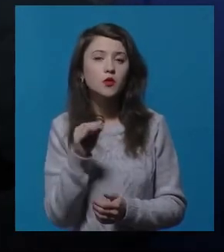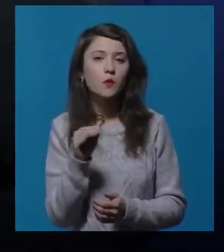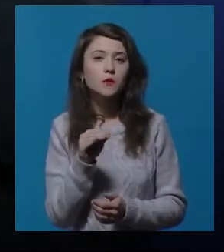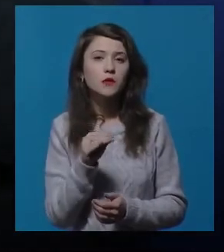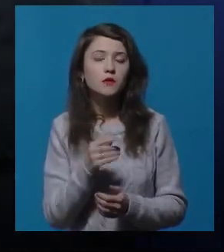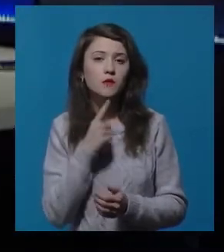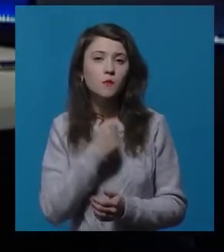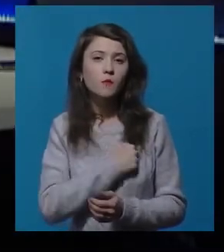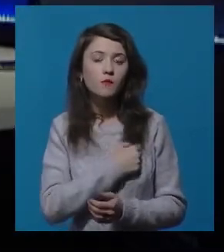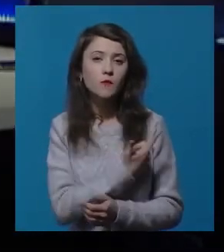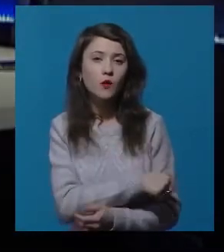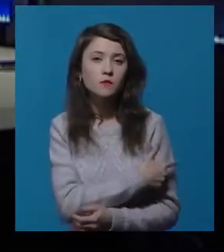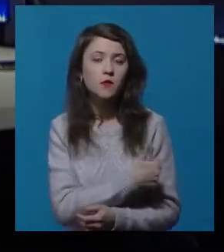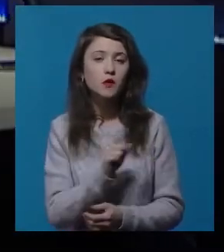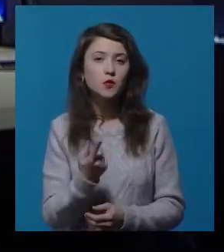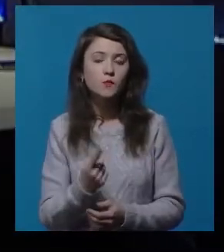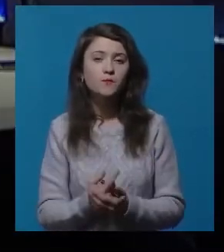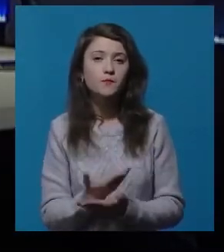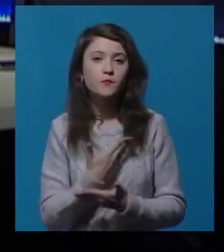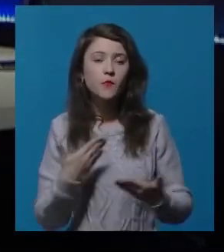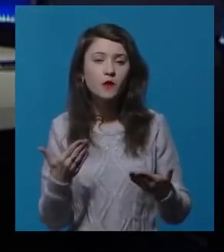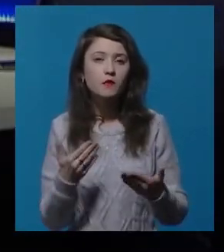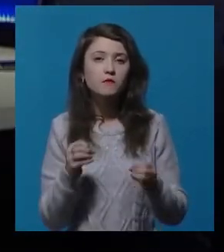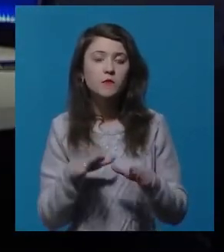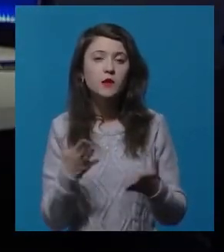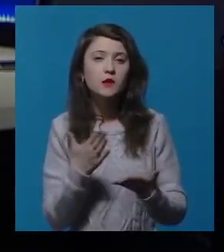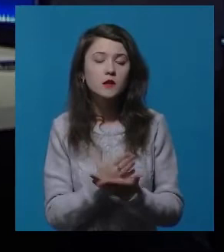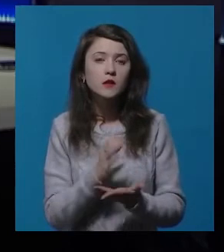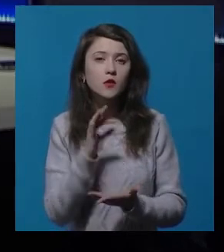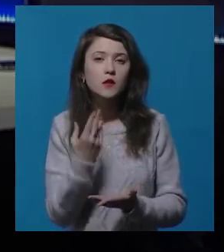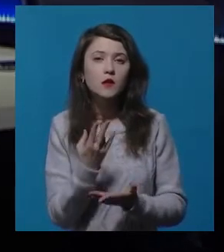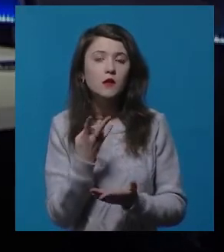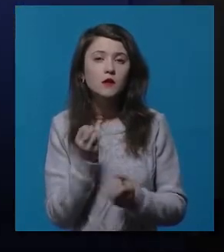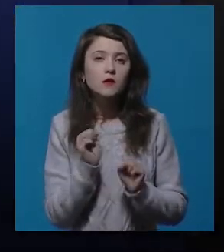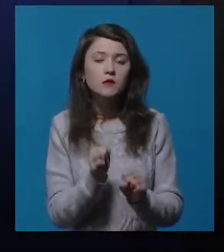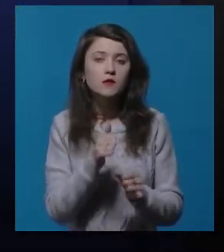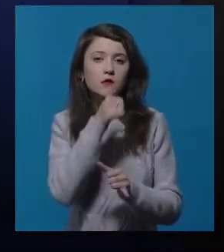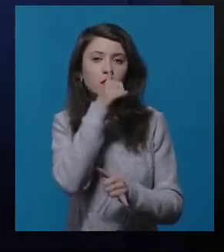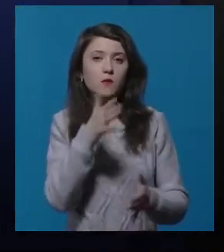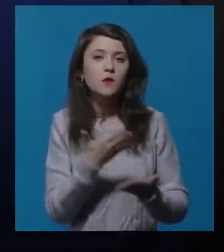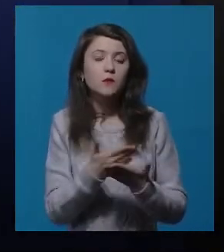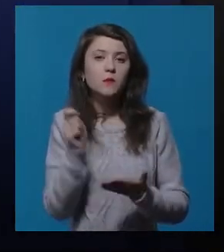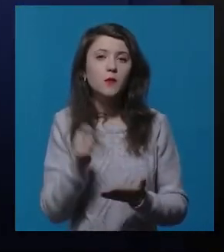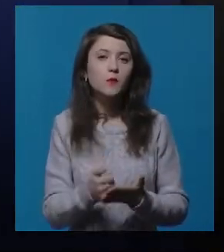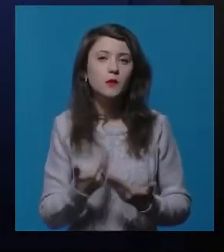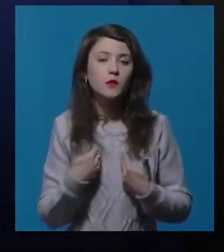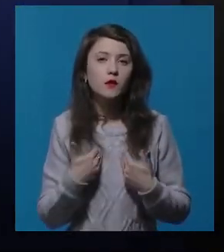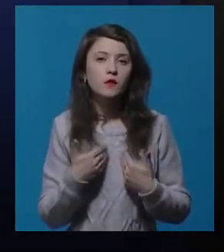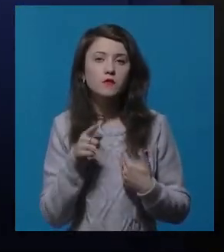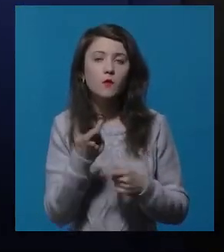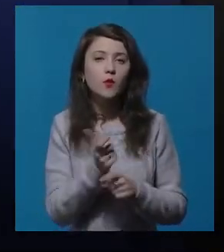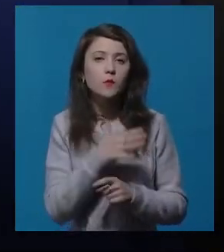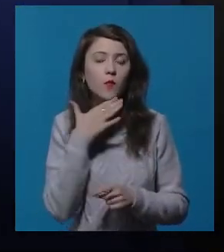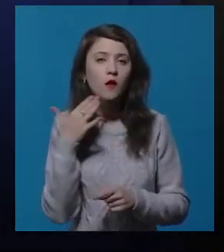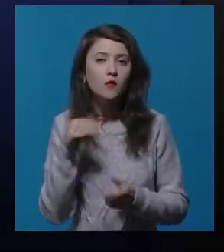військовий госпіталь? Ми визначаємо тих людей, які є соціально незахищеними, не можуть, наприклад, прибути до нас. От, там багато бійців, які